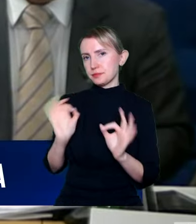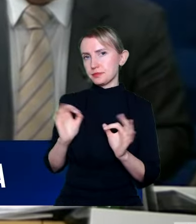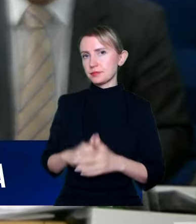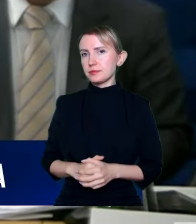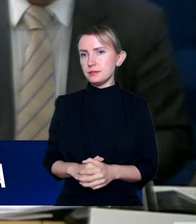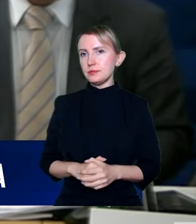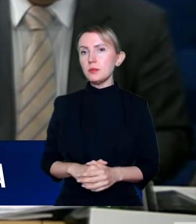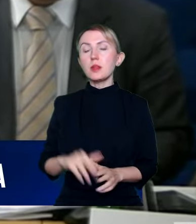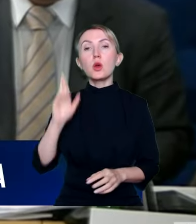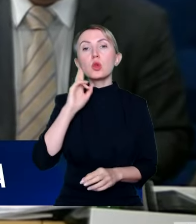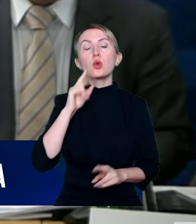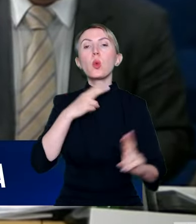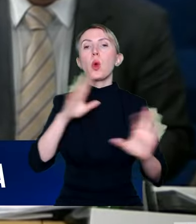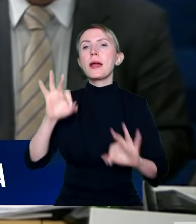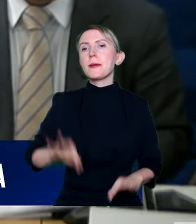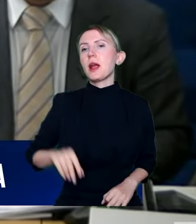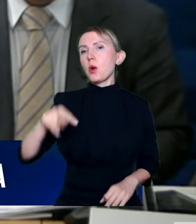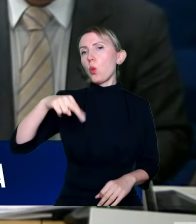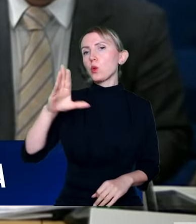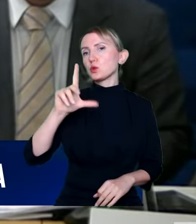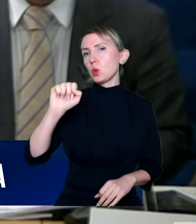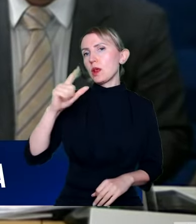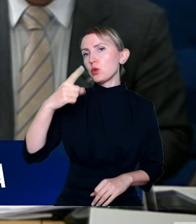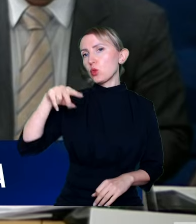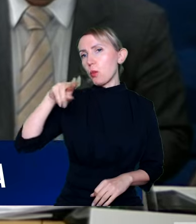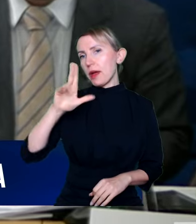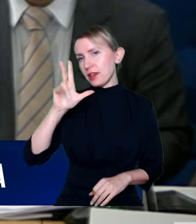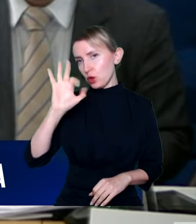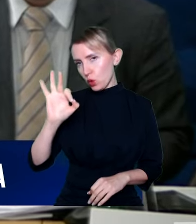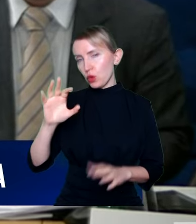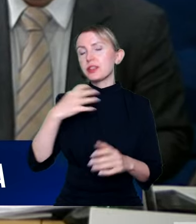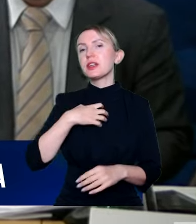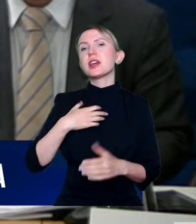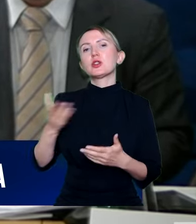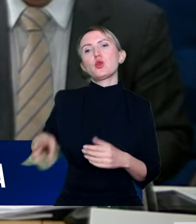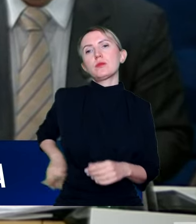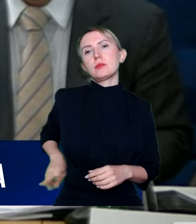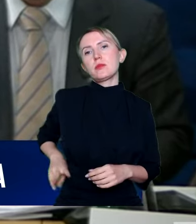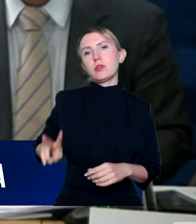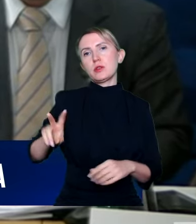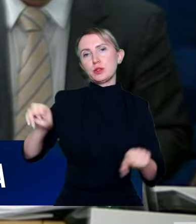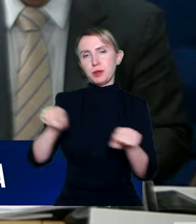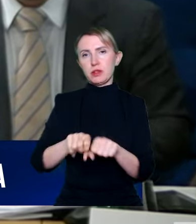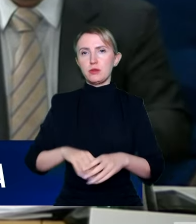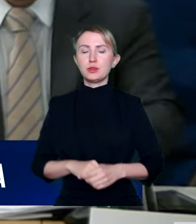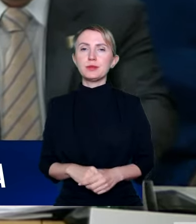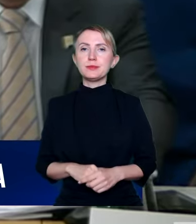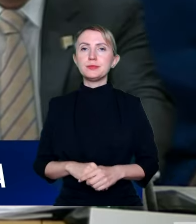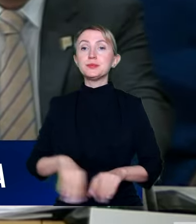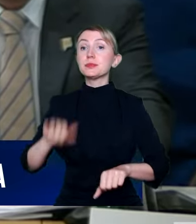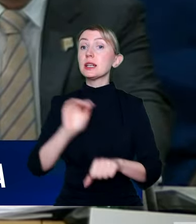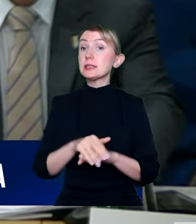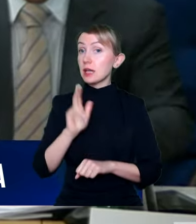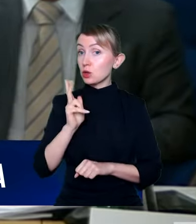Rozumiem, że głosujemy panią Urszulę Dubejko, dyrektor departamentu Ministerstwa Sprawiedliwości. Kto jest za